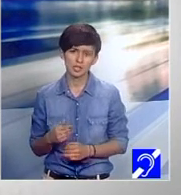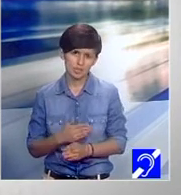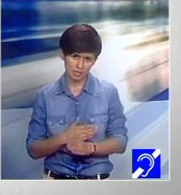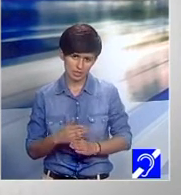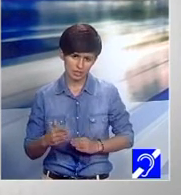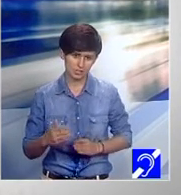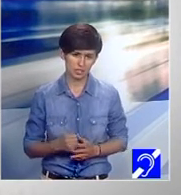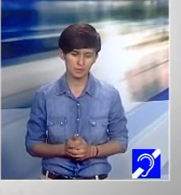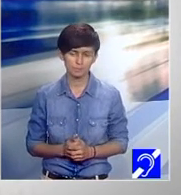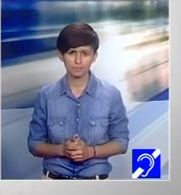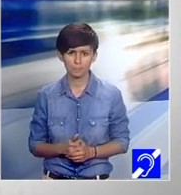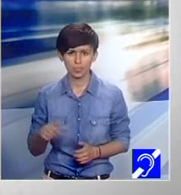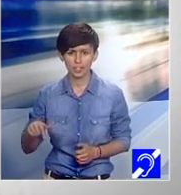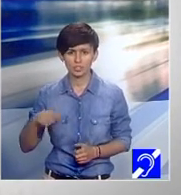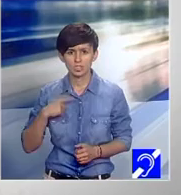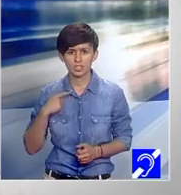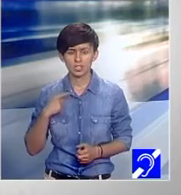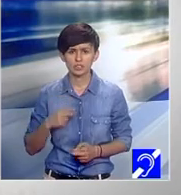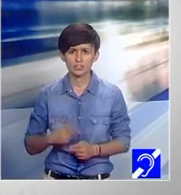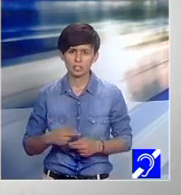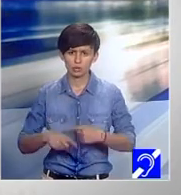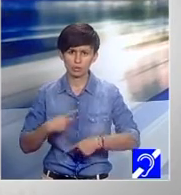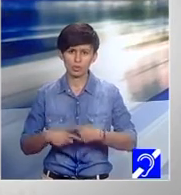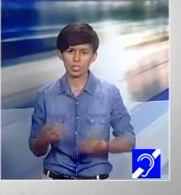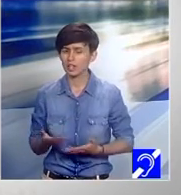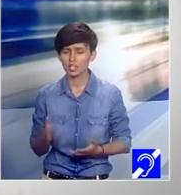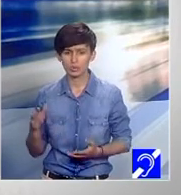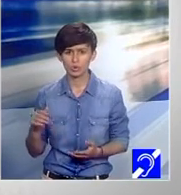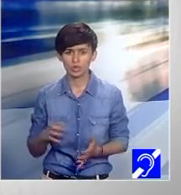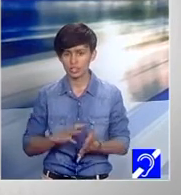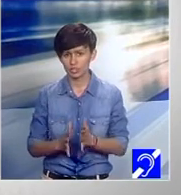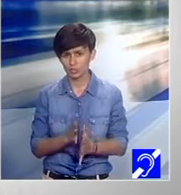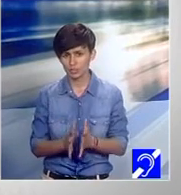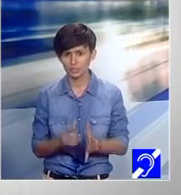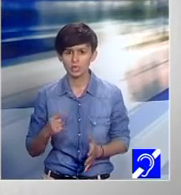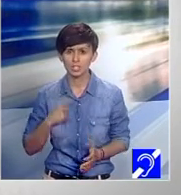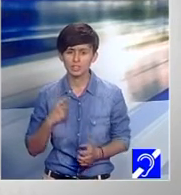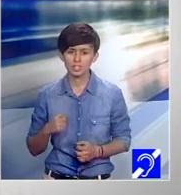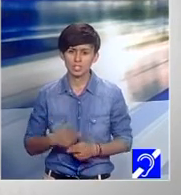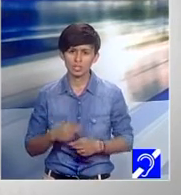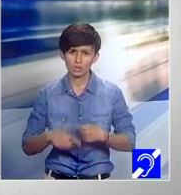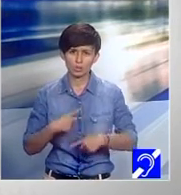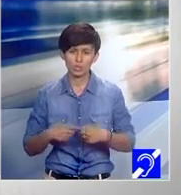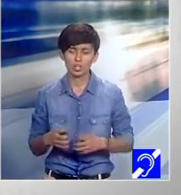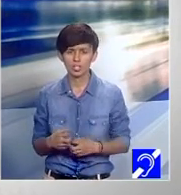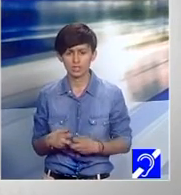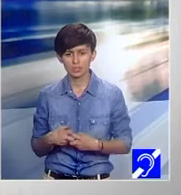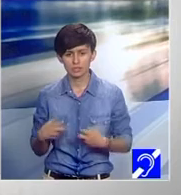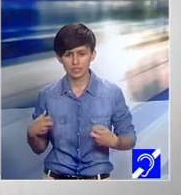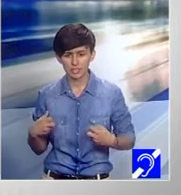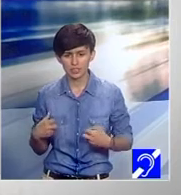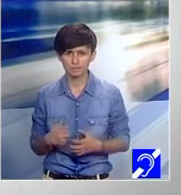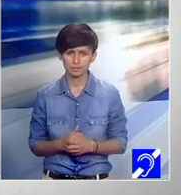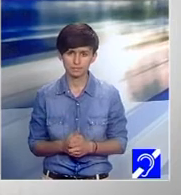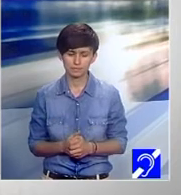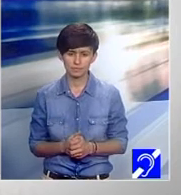nu dă niciun semn. Este o boală asimptomatică, ceea ce înseamnă că nou-născutul în maternitate, da, pare perfect sănătos.